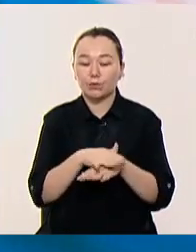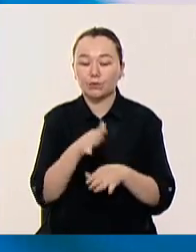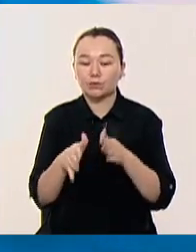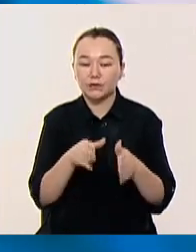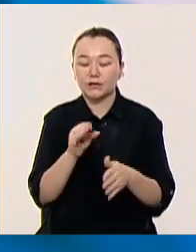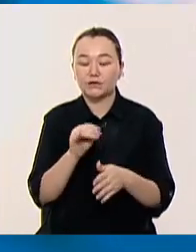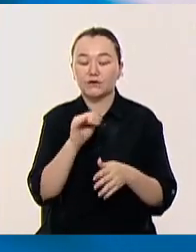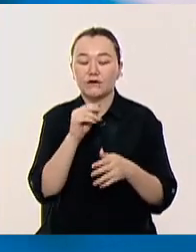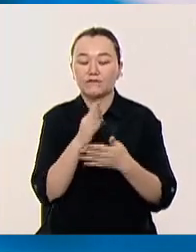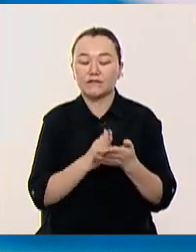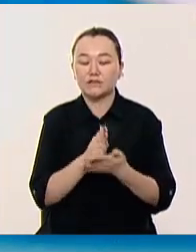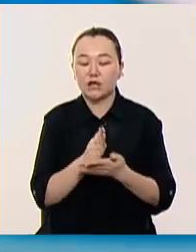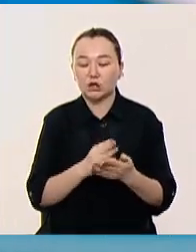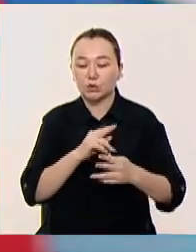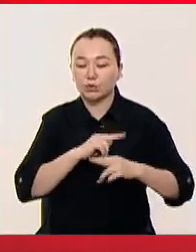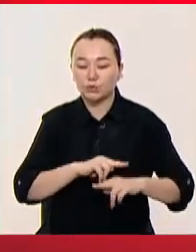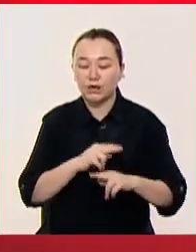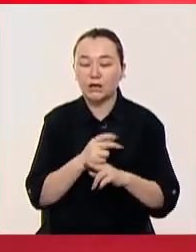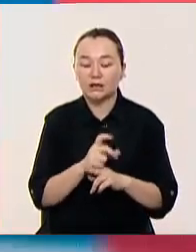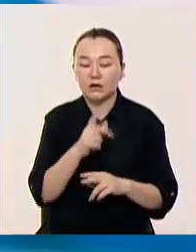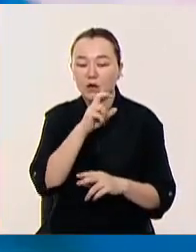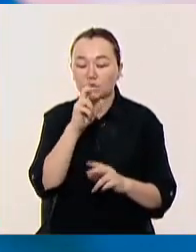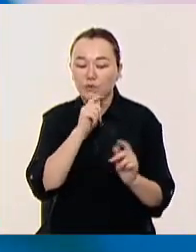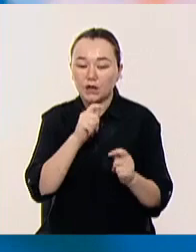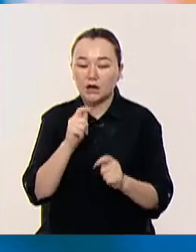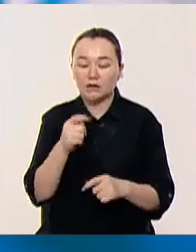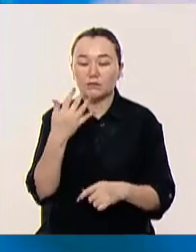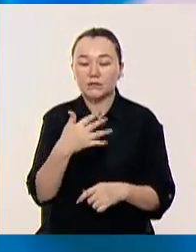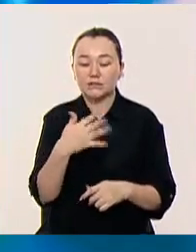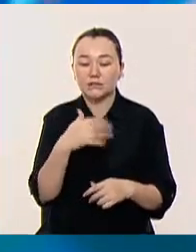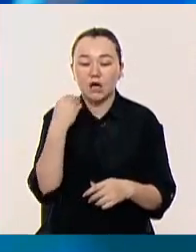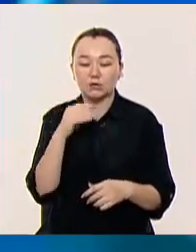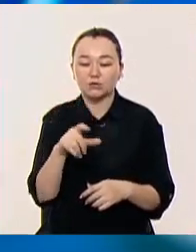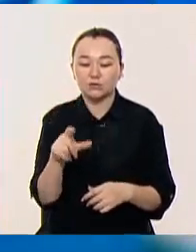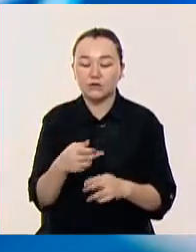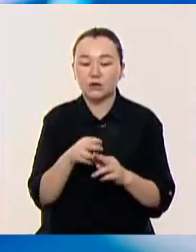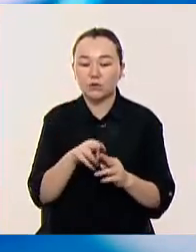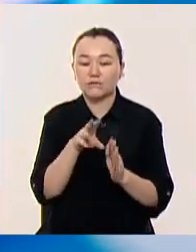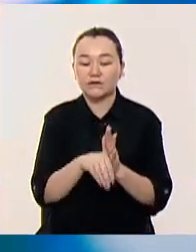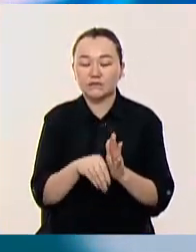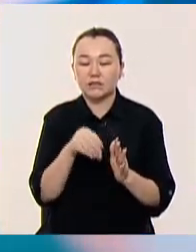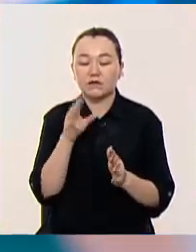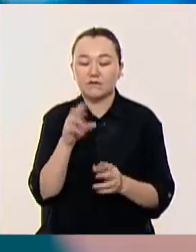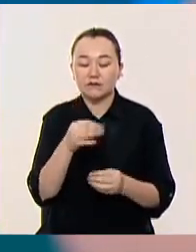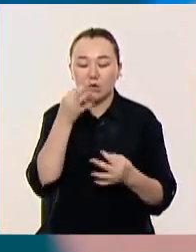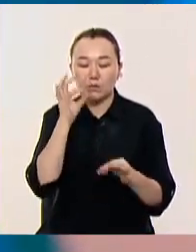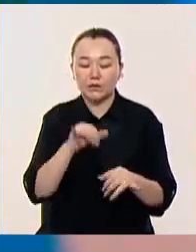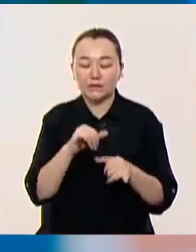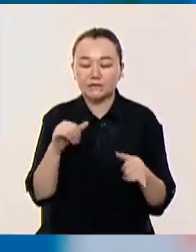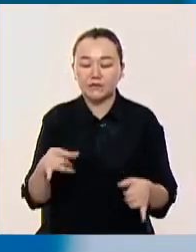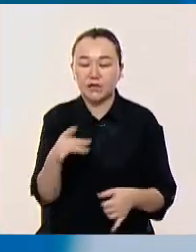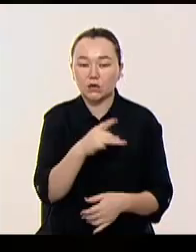труда. В честь национального праздника государственных наград удостоились 50 актюбинцев, которые внесли весомый вклад в развитие